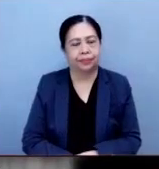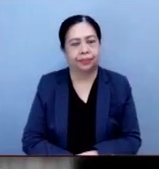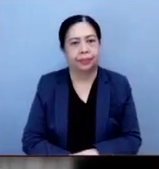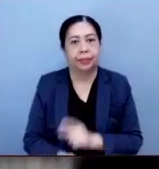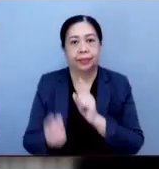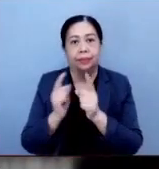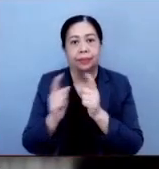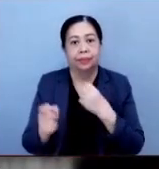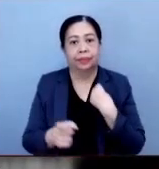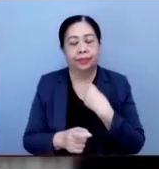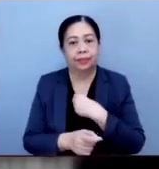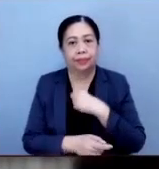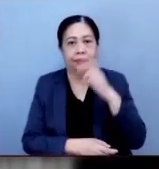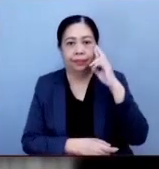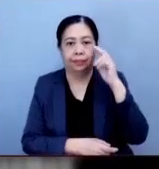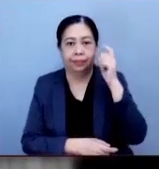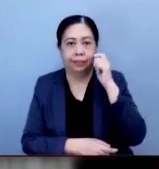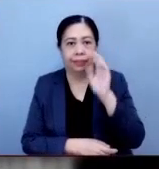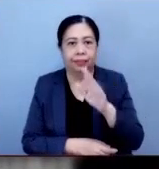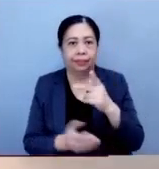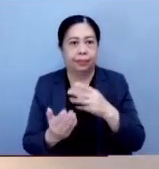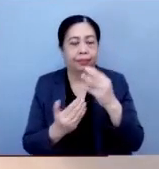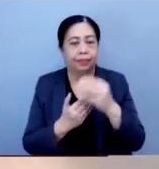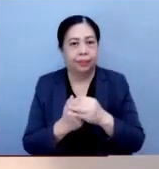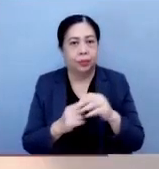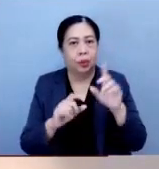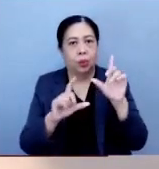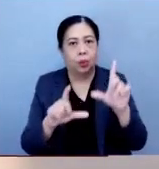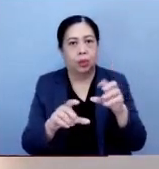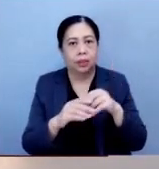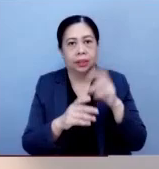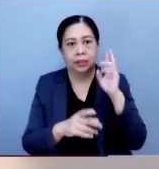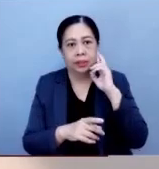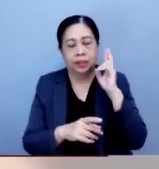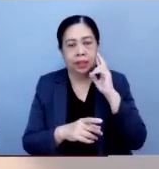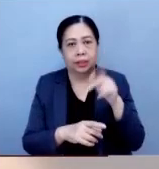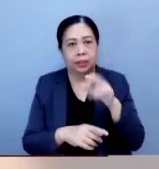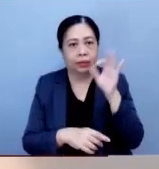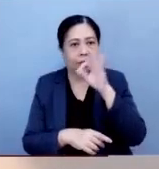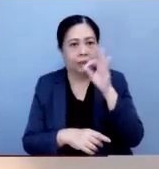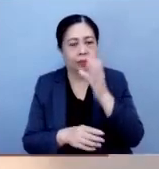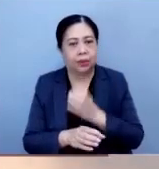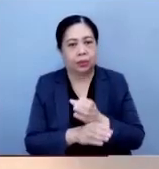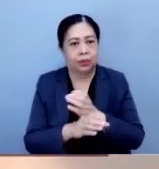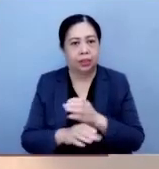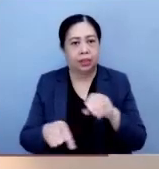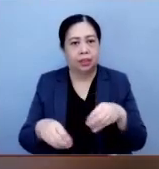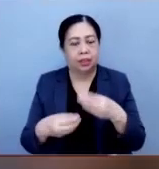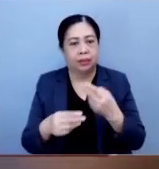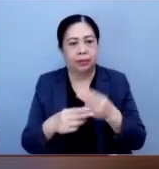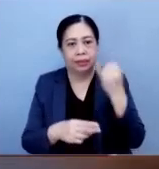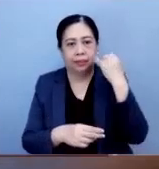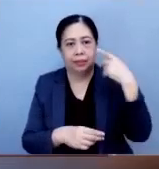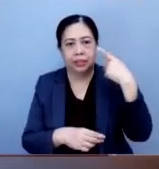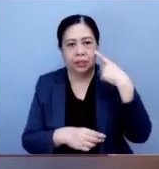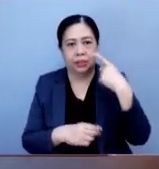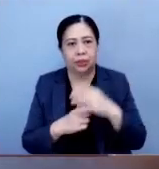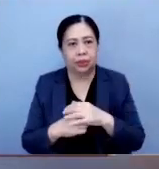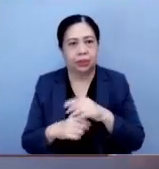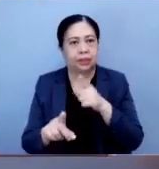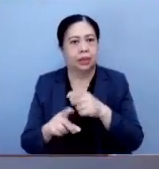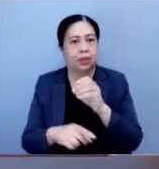Nakapanayam ni Senator Rafi Tulfo sa kanyang programang Wanted sa Radyo ang Pinoy caregiver na si Jelinor Pacheco. Siya